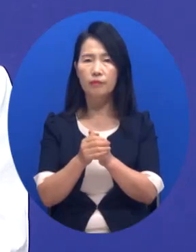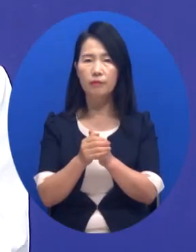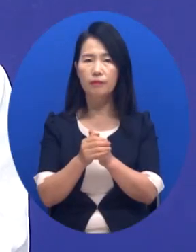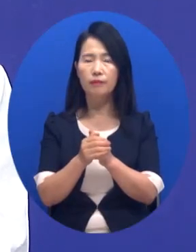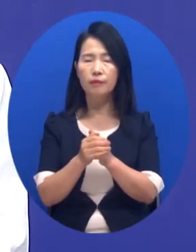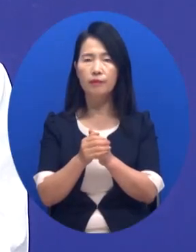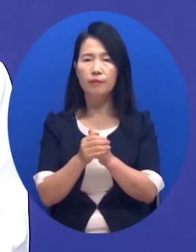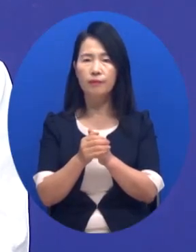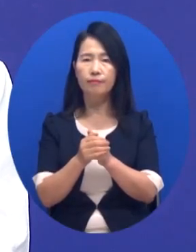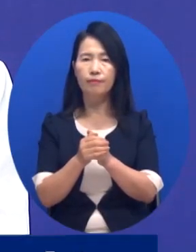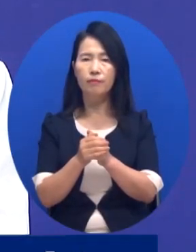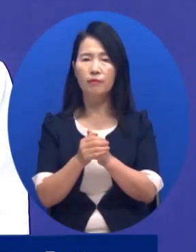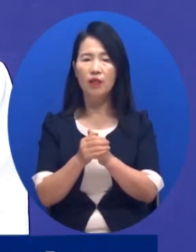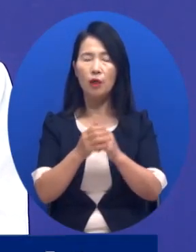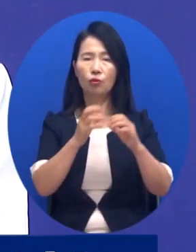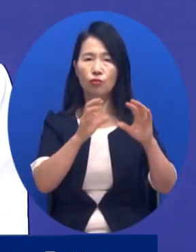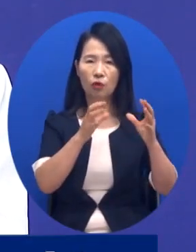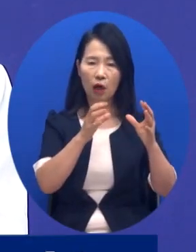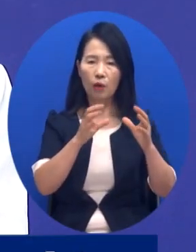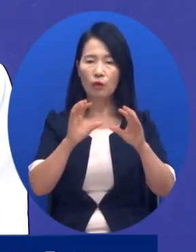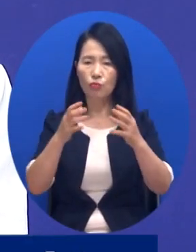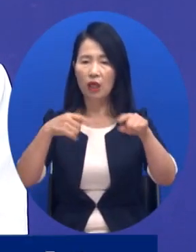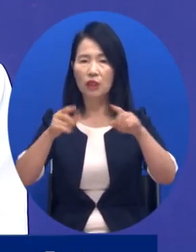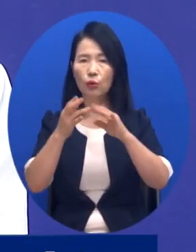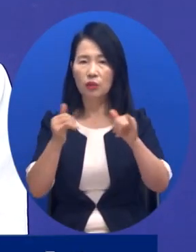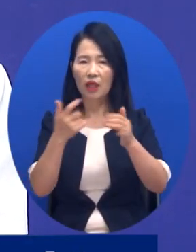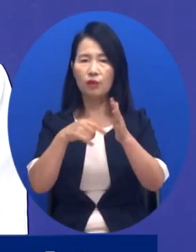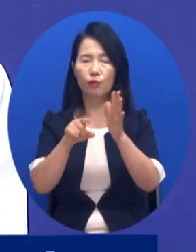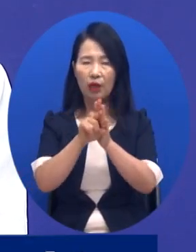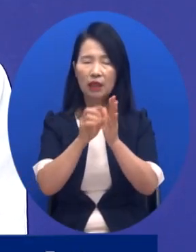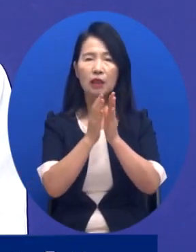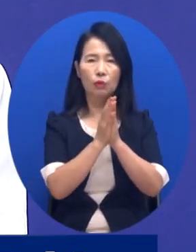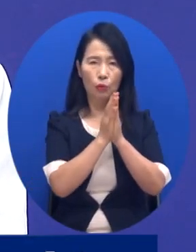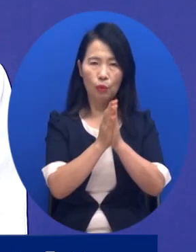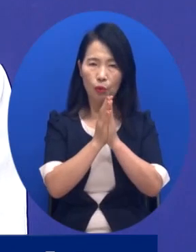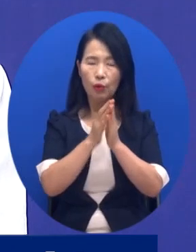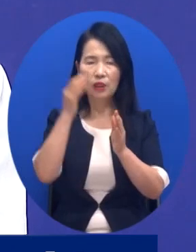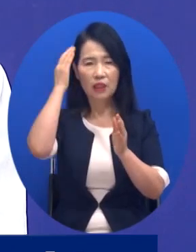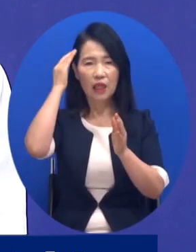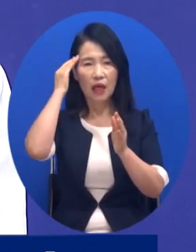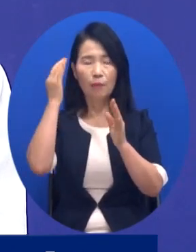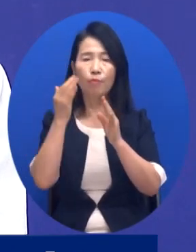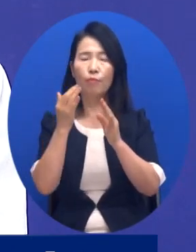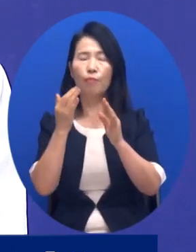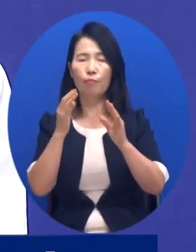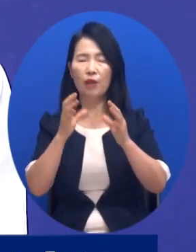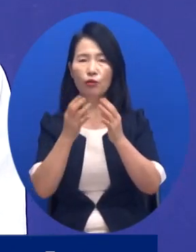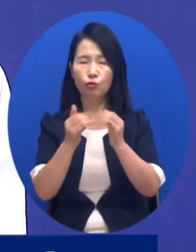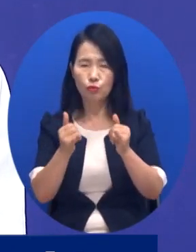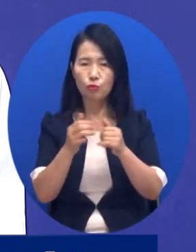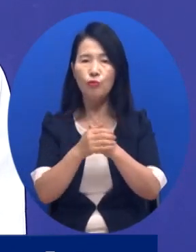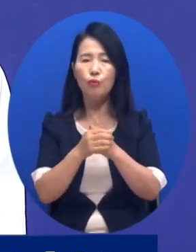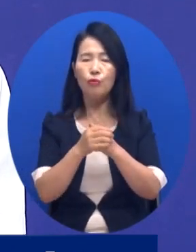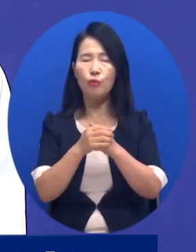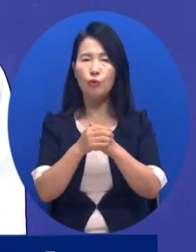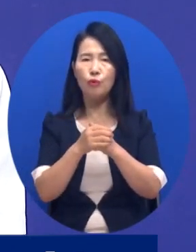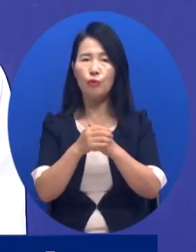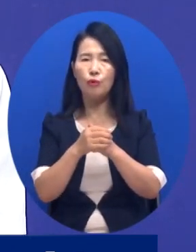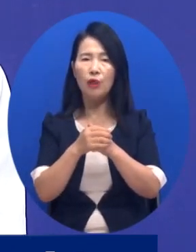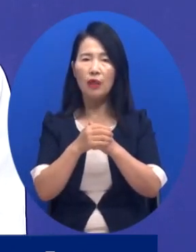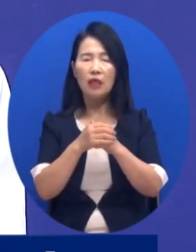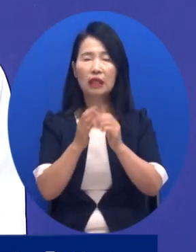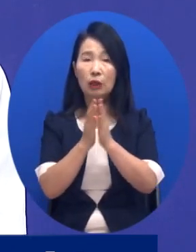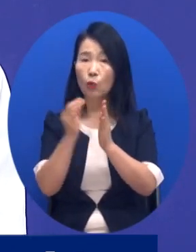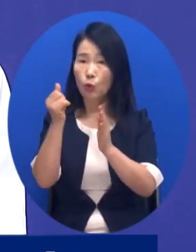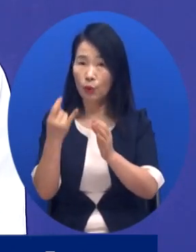다음 소식입니다. 국가와 국가 지도자를 위해 기도하는 대한민국 국가조찬 기도회가 코로나 방역을 위해